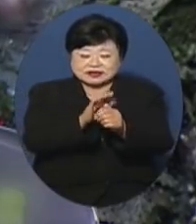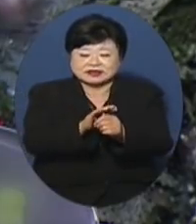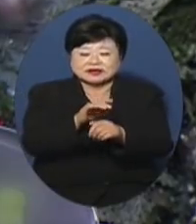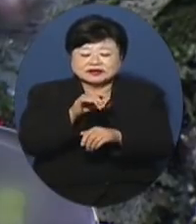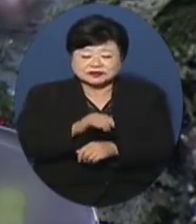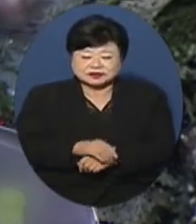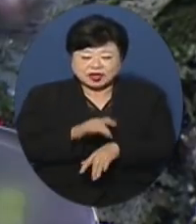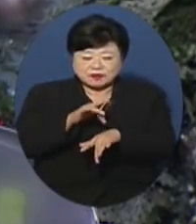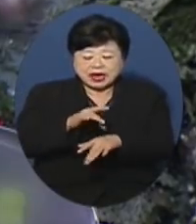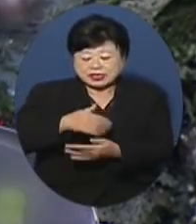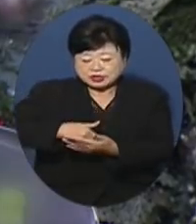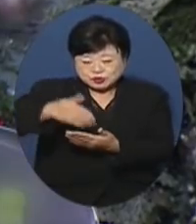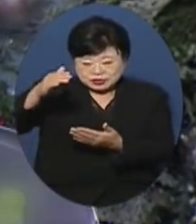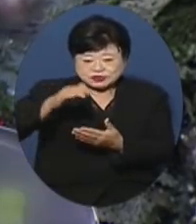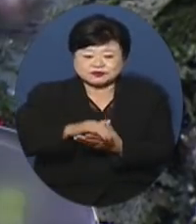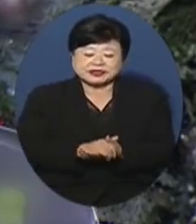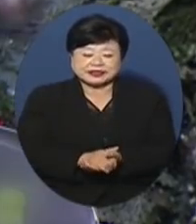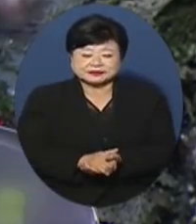마귀를 쫓아줍니다.